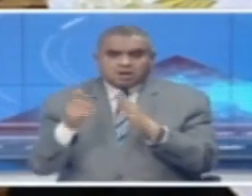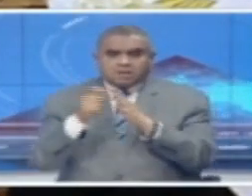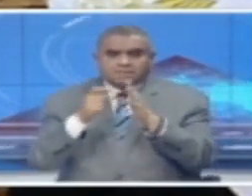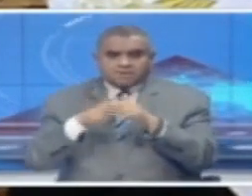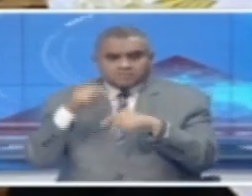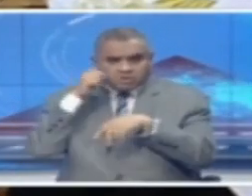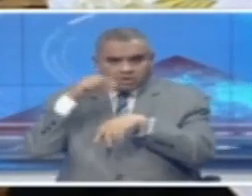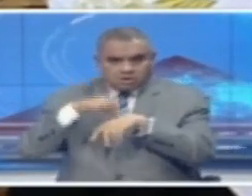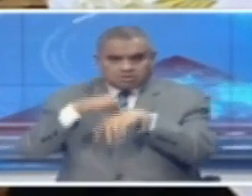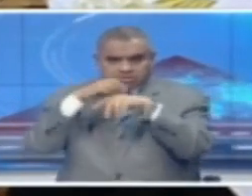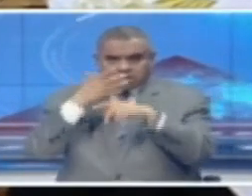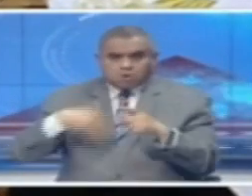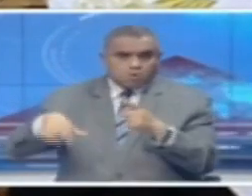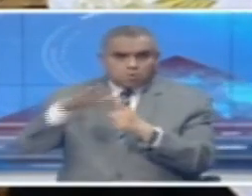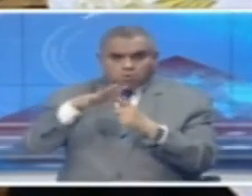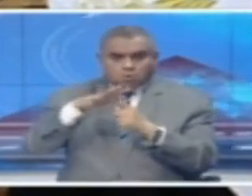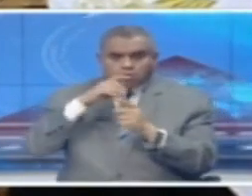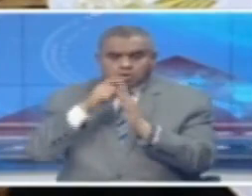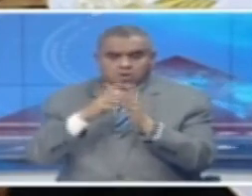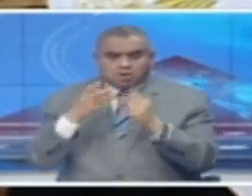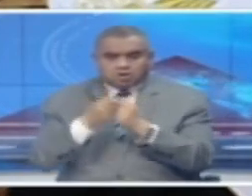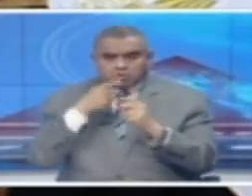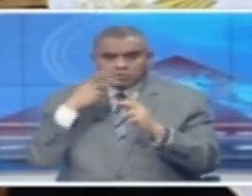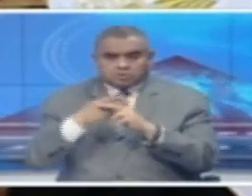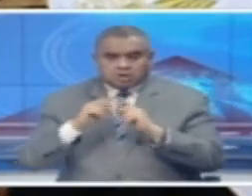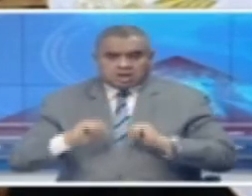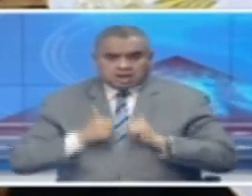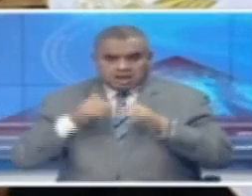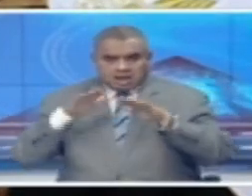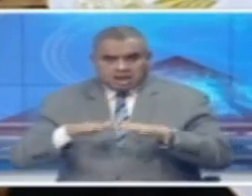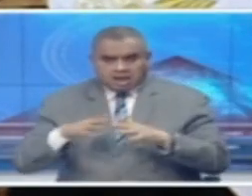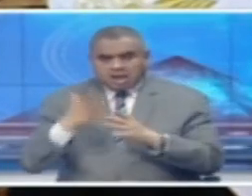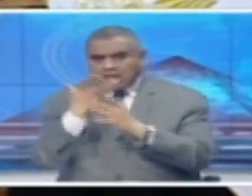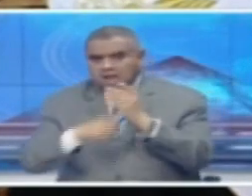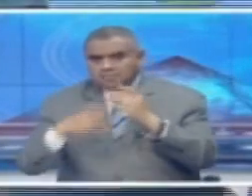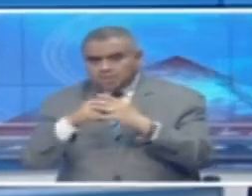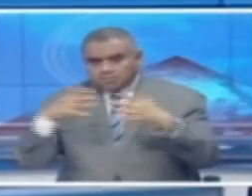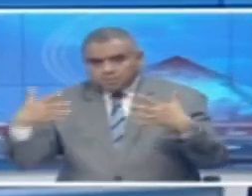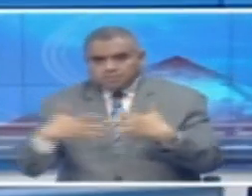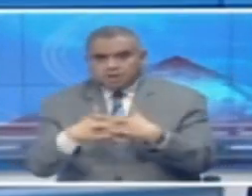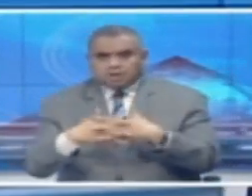في هذا البلد متسعا كريما له ولأبنائه.